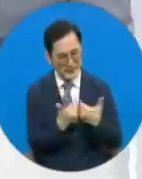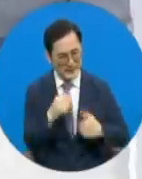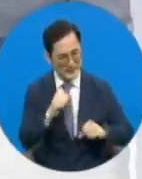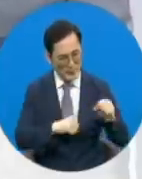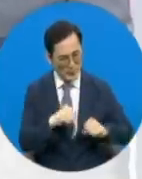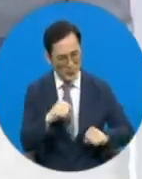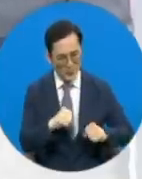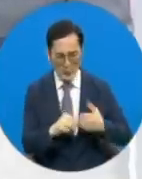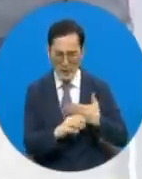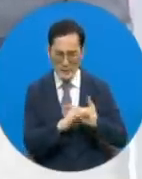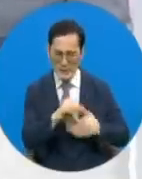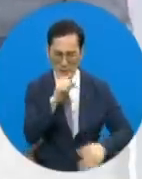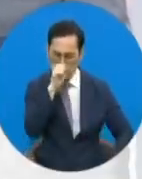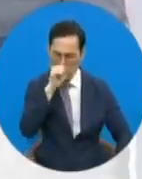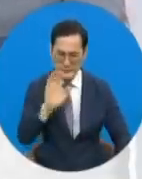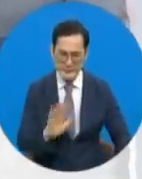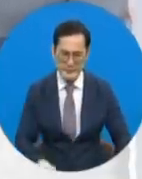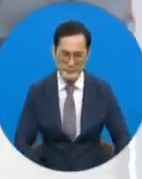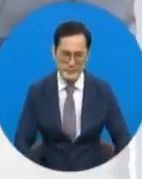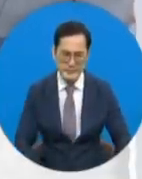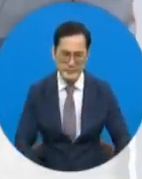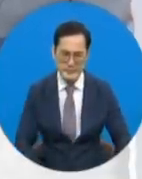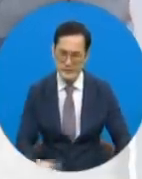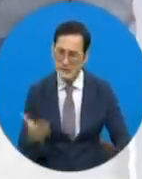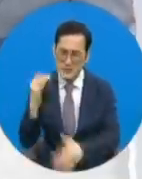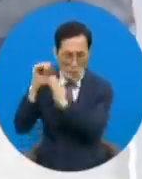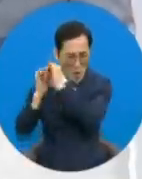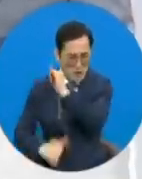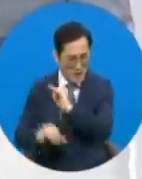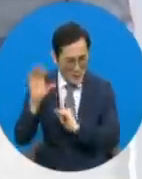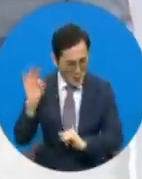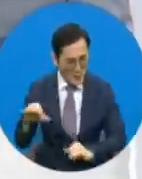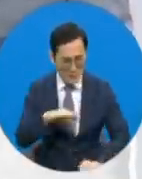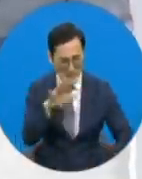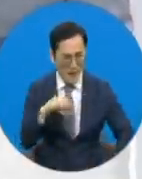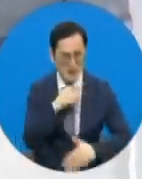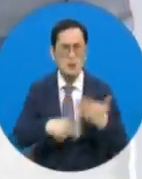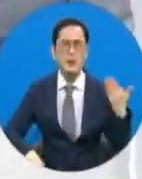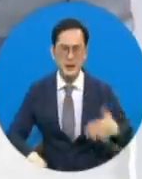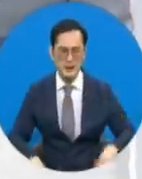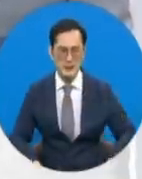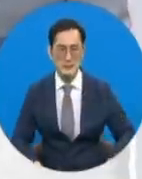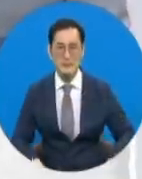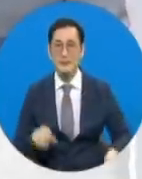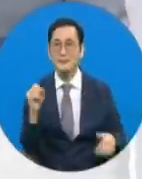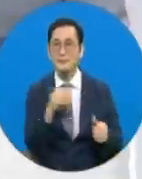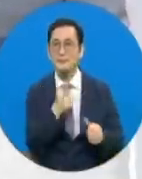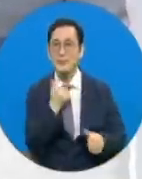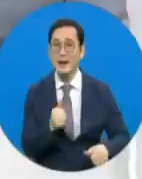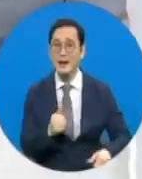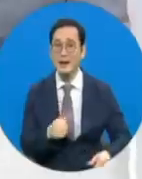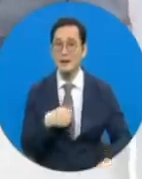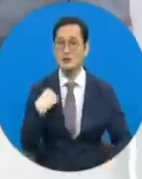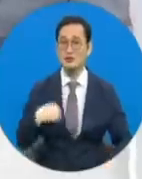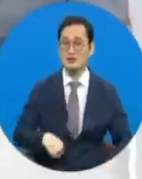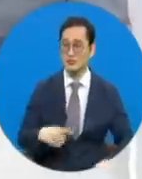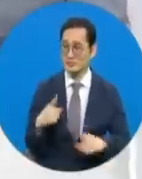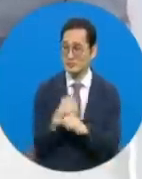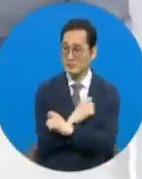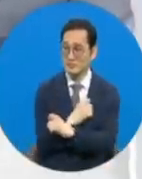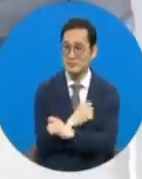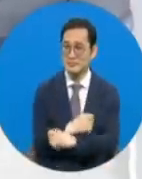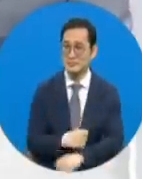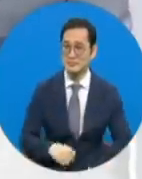배팅이 좋았던 시절이 없었다, 좋았던 적이 없다 이런 말을 했기 때문에 그런 부분에 대하여 어떻게